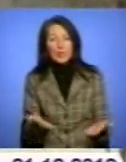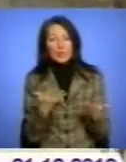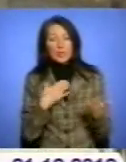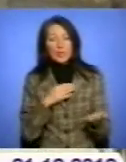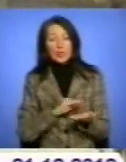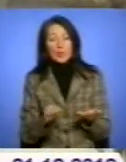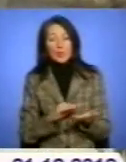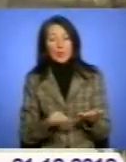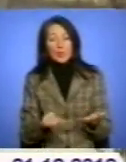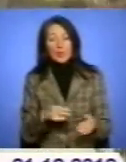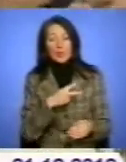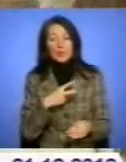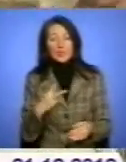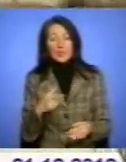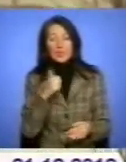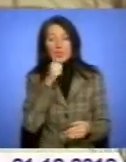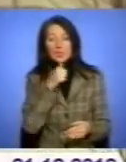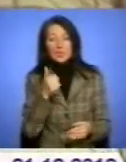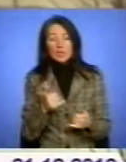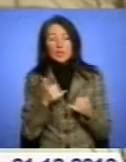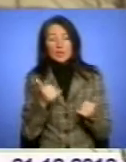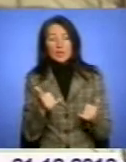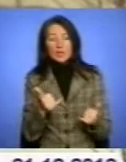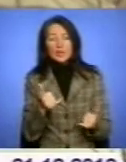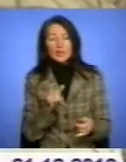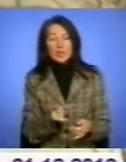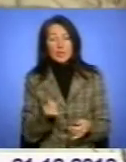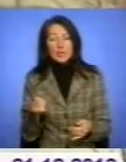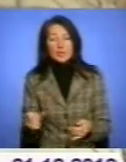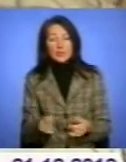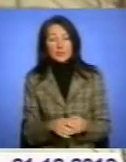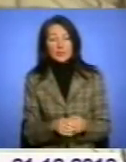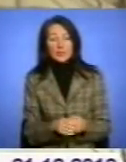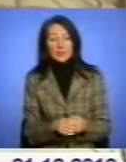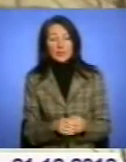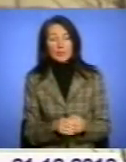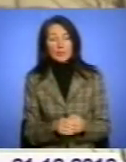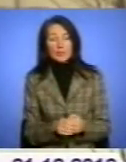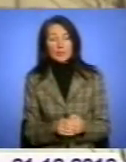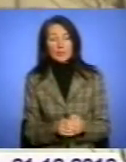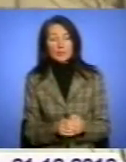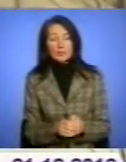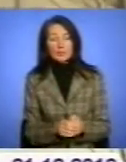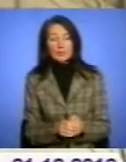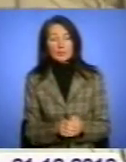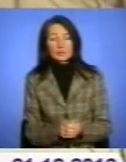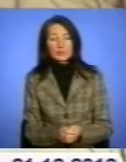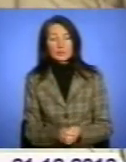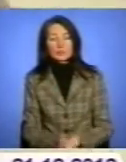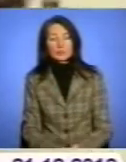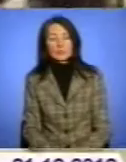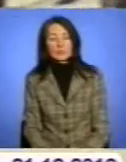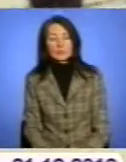Ей, гражданина, ти туди не ходи, ти сюди ходи, а то сніг башка попаде, зовсім мертві